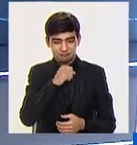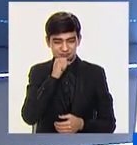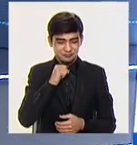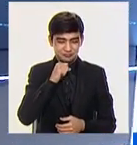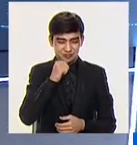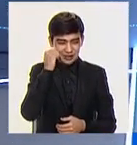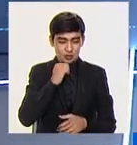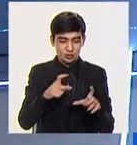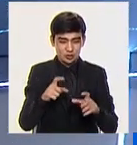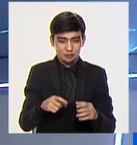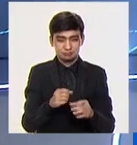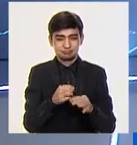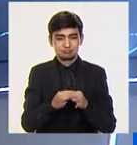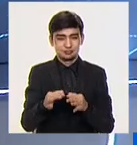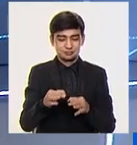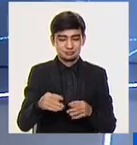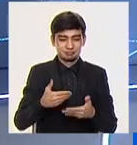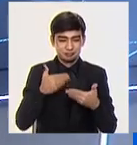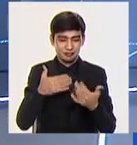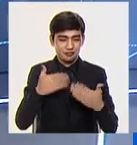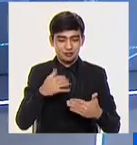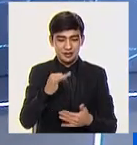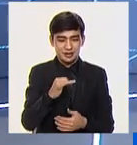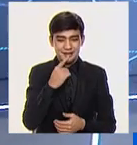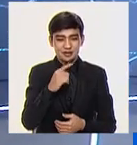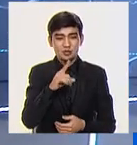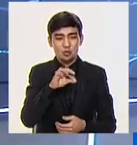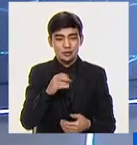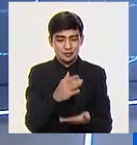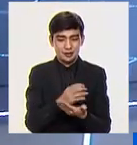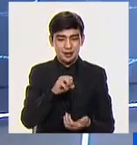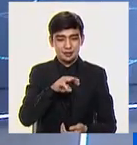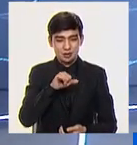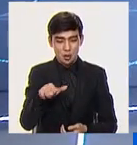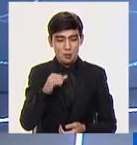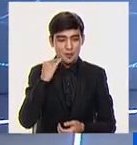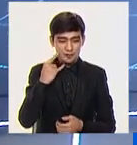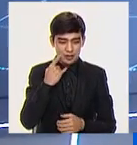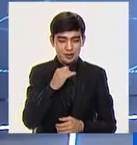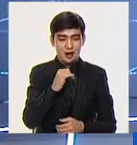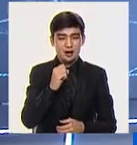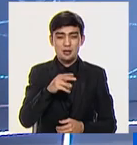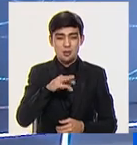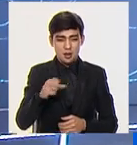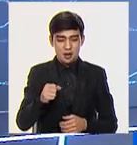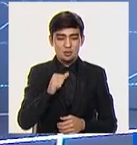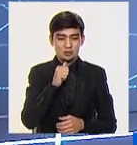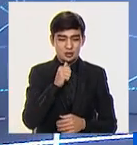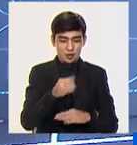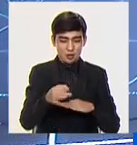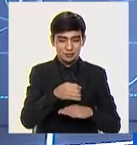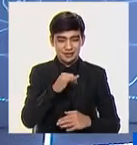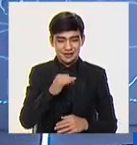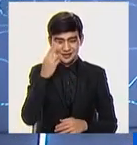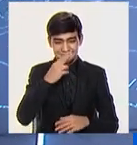дистанционно. Ведомстве рассказали о непростой эпидситуации. В красной зоне остаются Атырауская, Павлодарская, Акмолинская, Костанайская области,